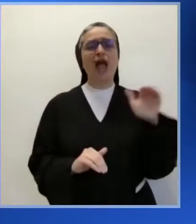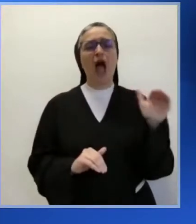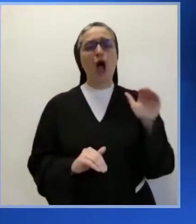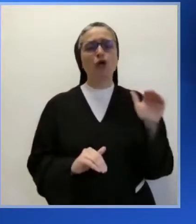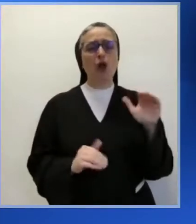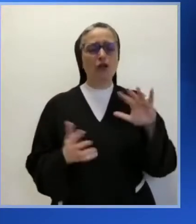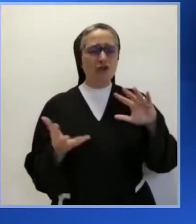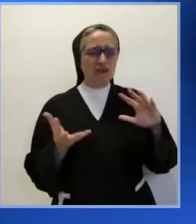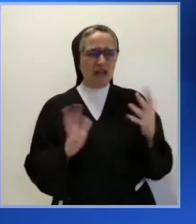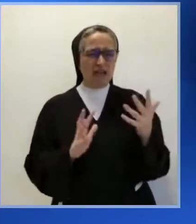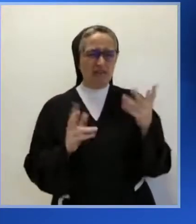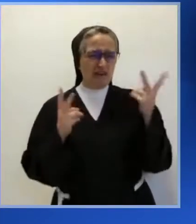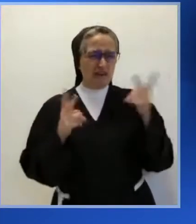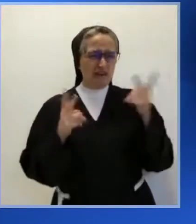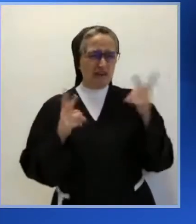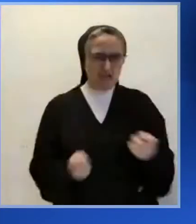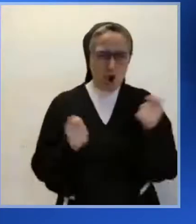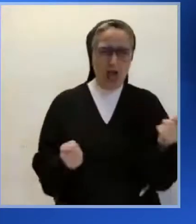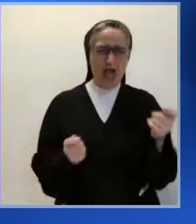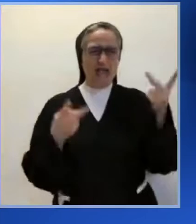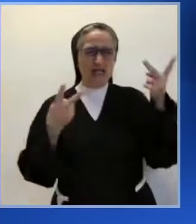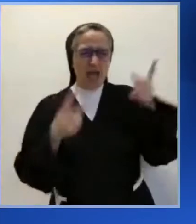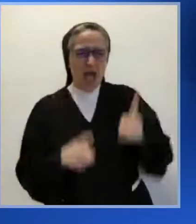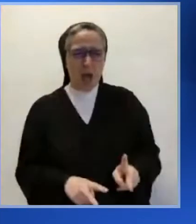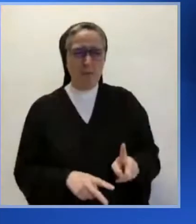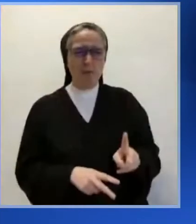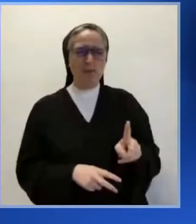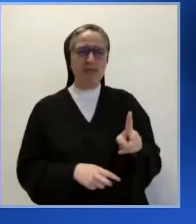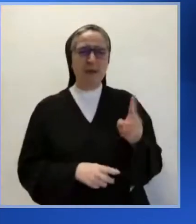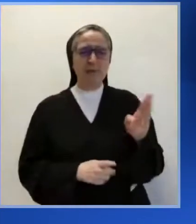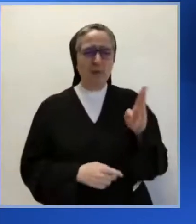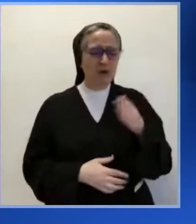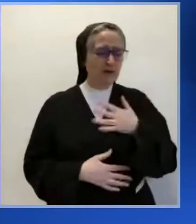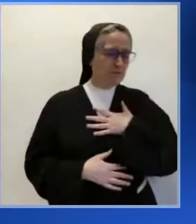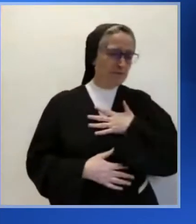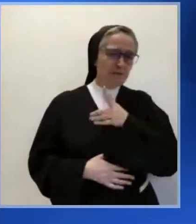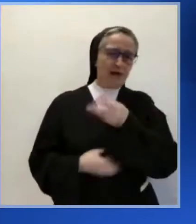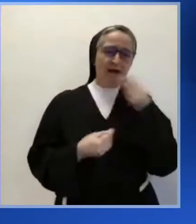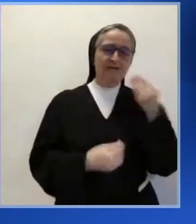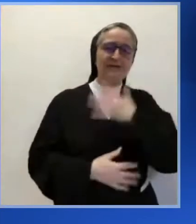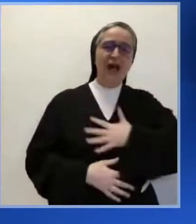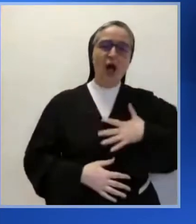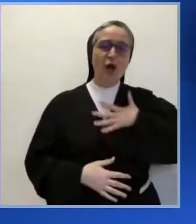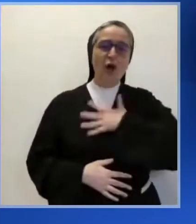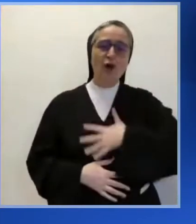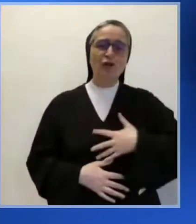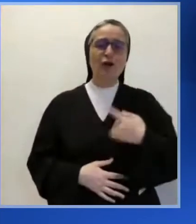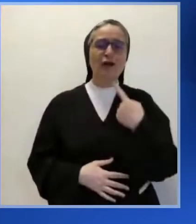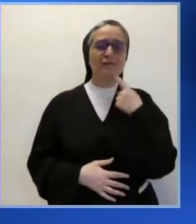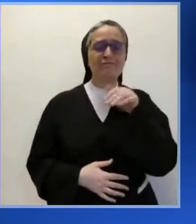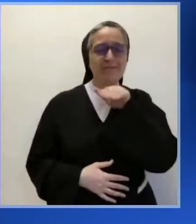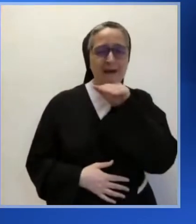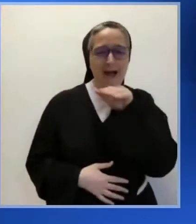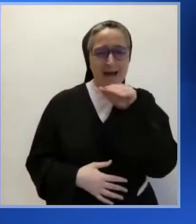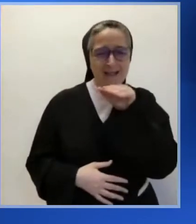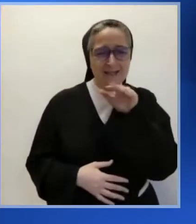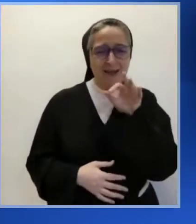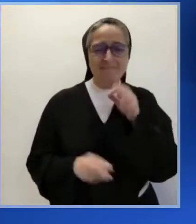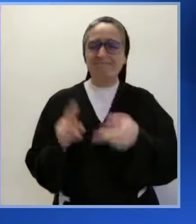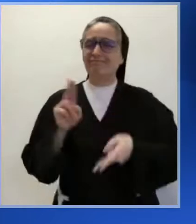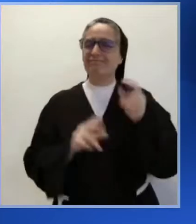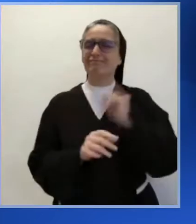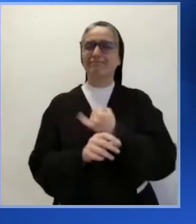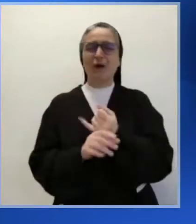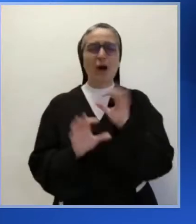di bullismo e di abusi. Dà consolazione e affetto agli anziani, soprattutto